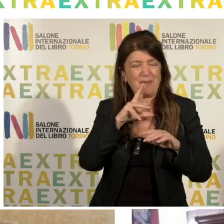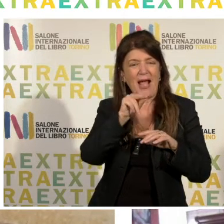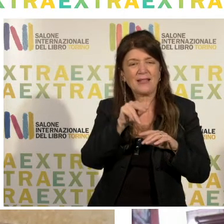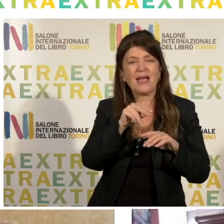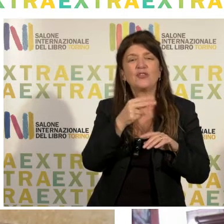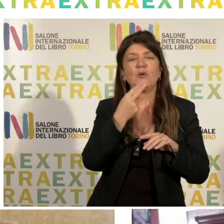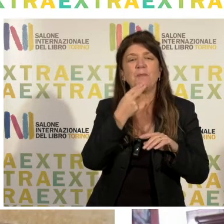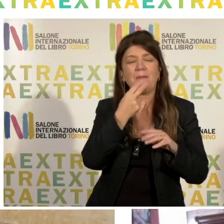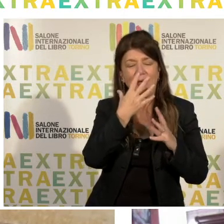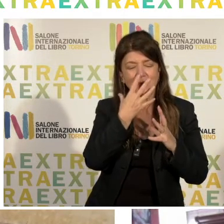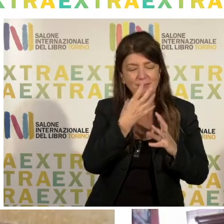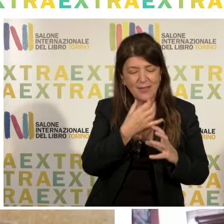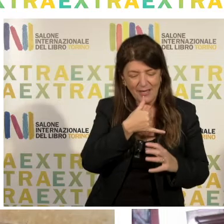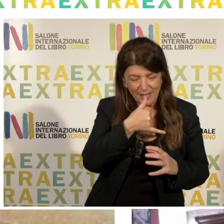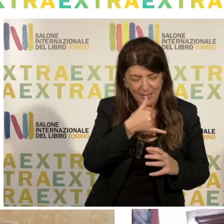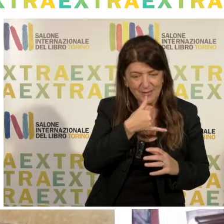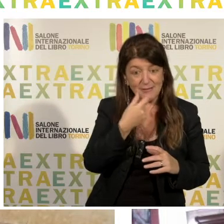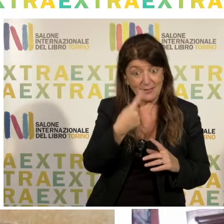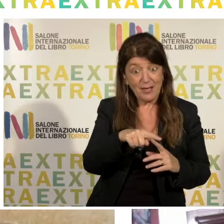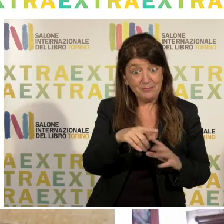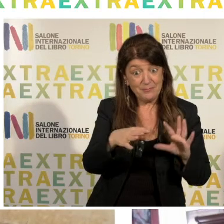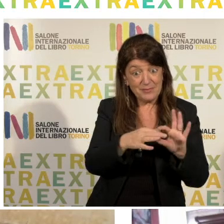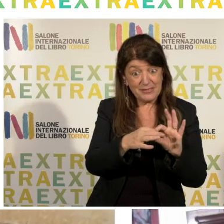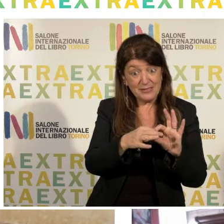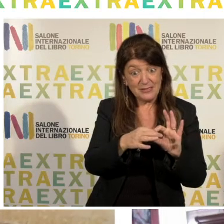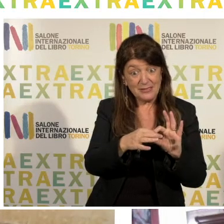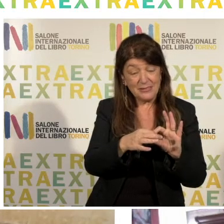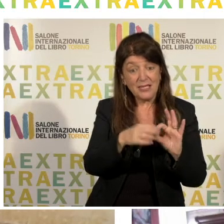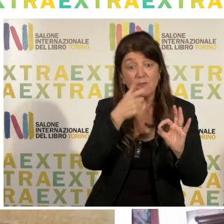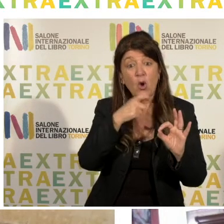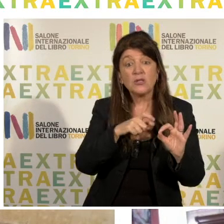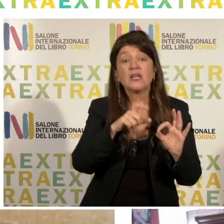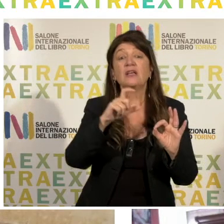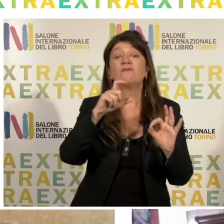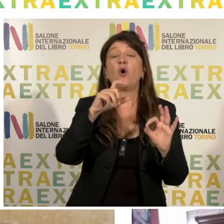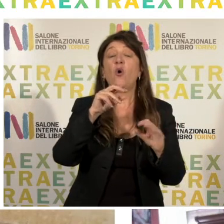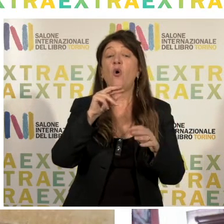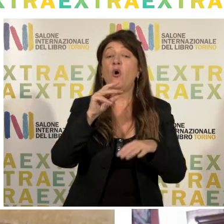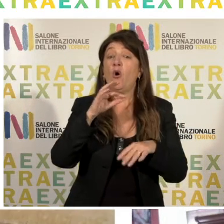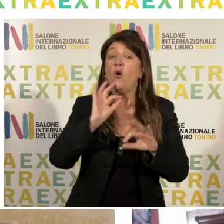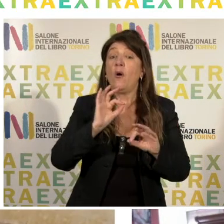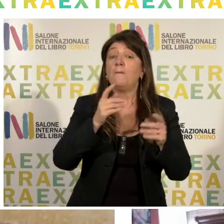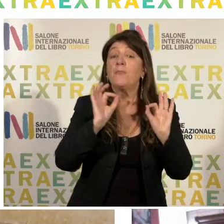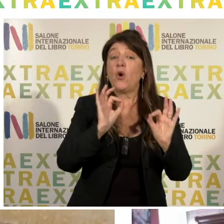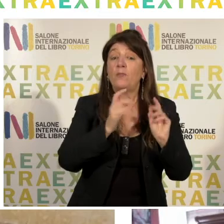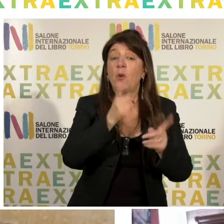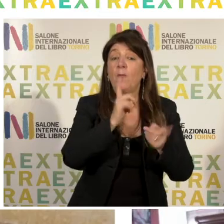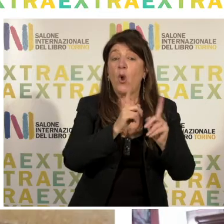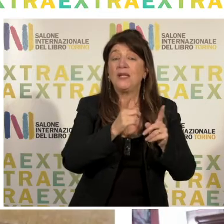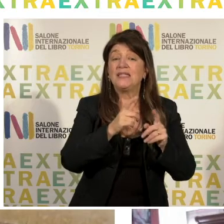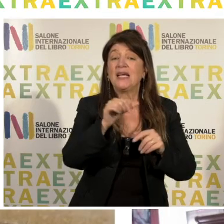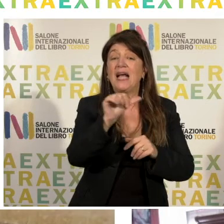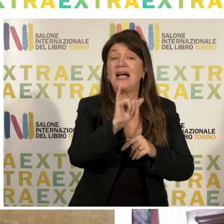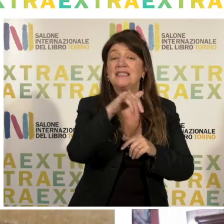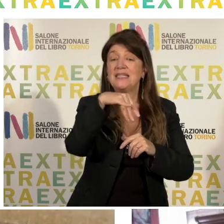tristezza a suo padre, perché Camus si trovò molto isolato nella sinistra, che pure considerava, lo scrisse